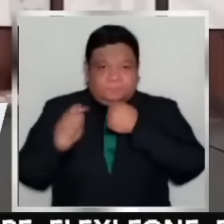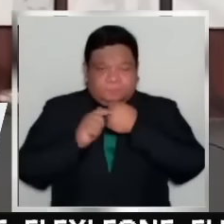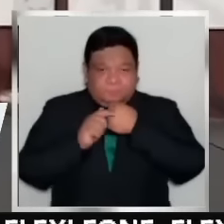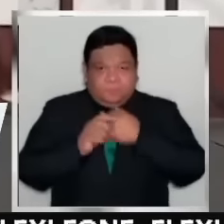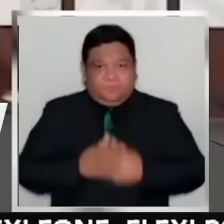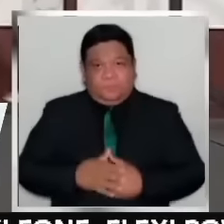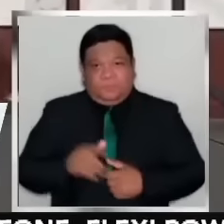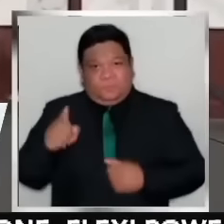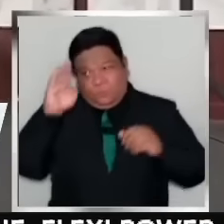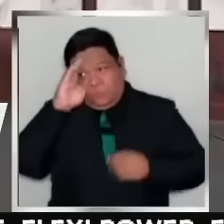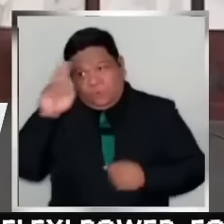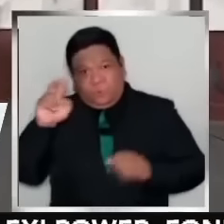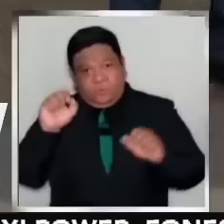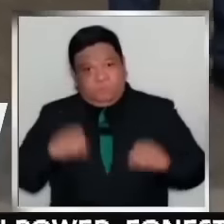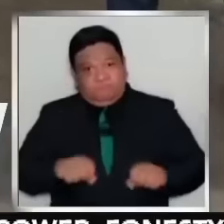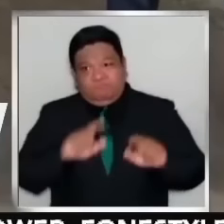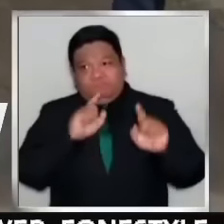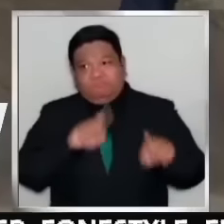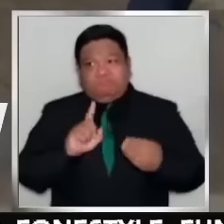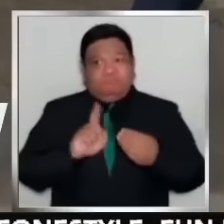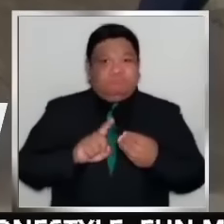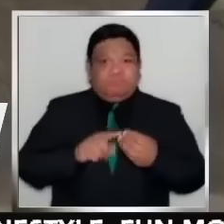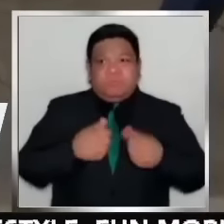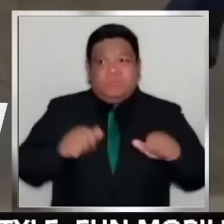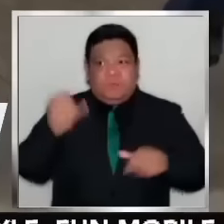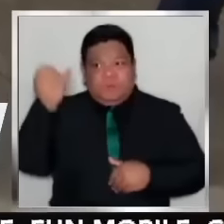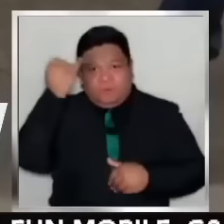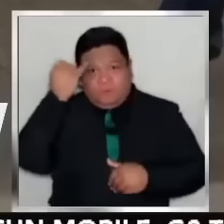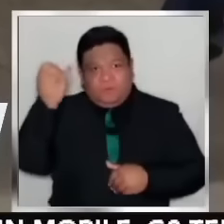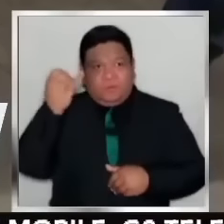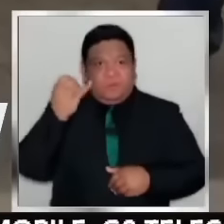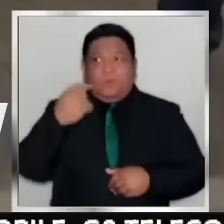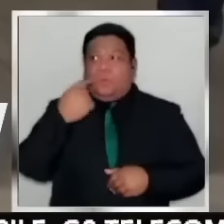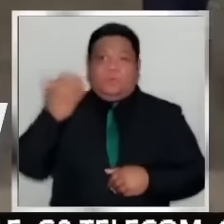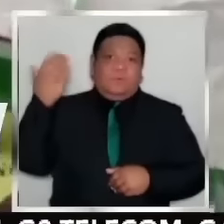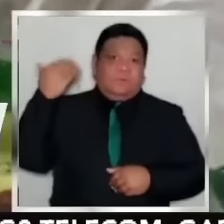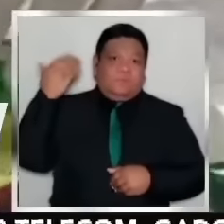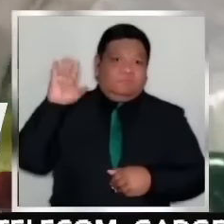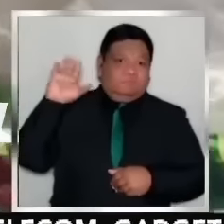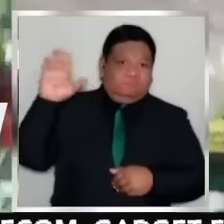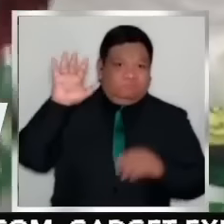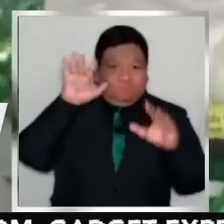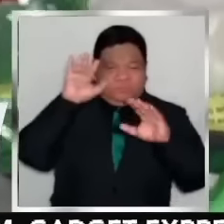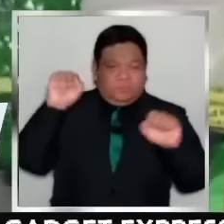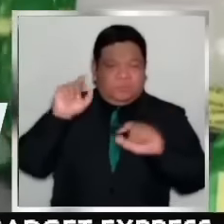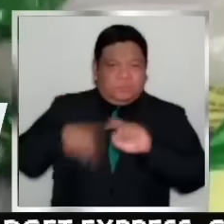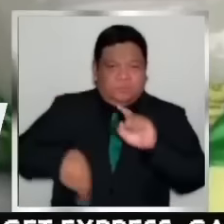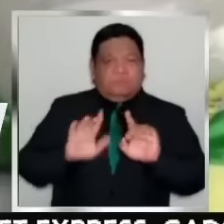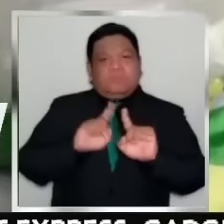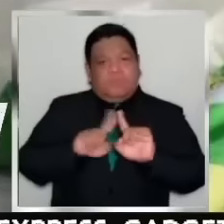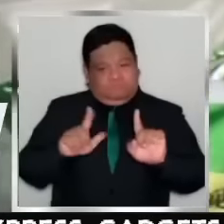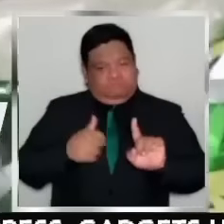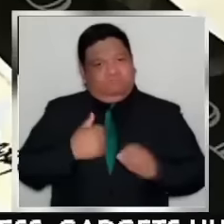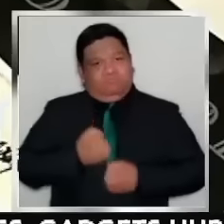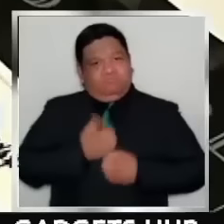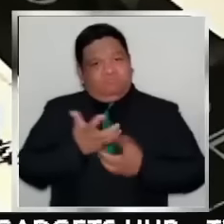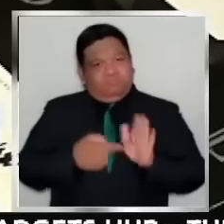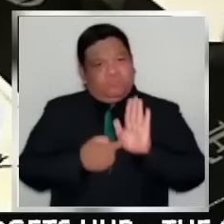anong ideya ng sinundang Pangulo. Ang kaya raw niyang ihayag ay ang kanyang pulisiya na tumututok sa mga